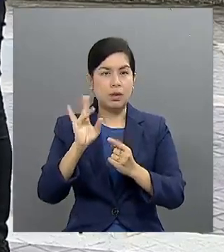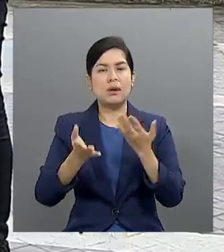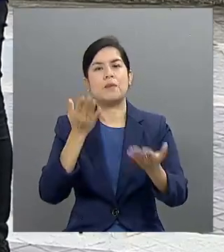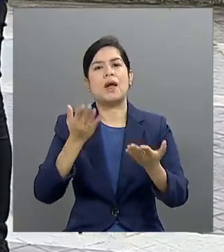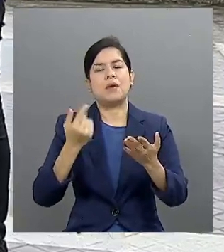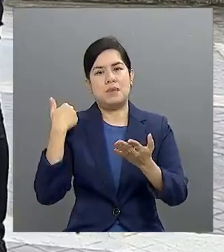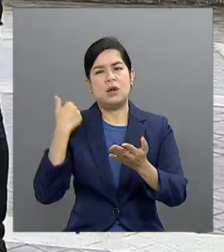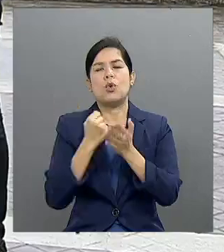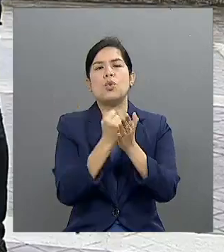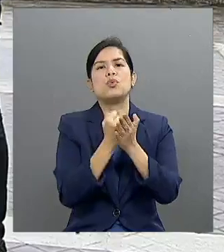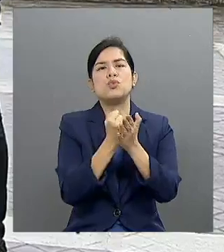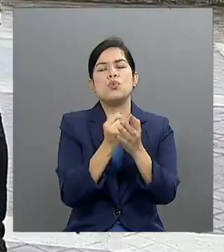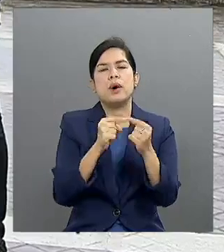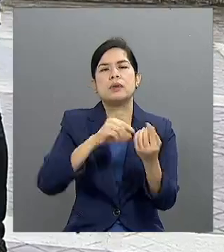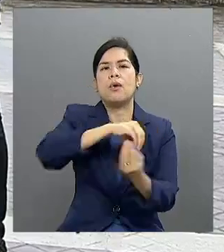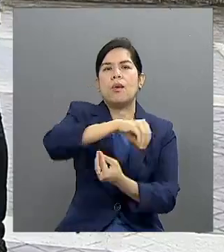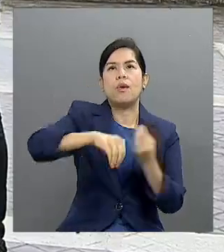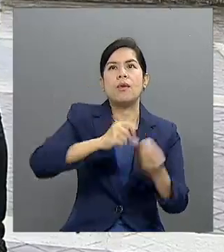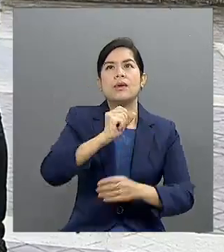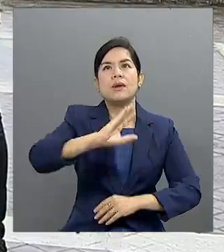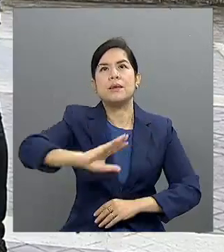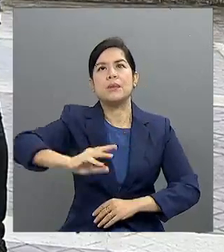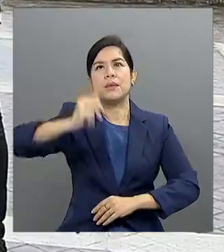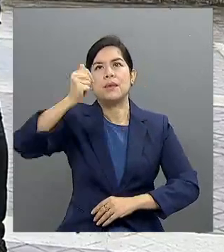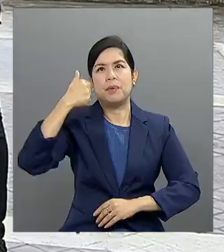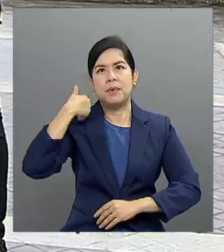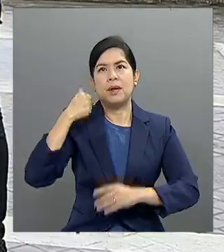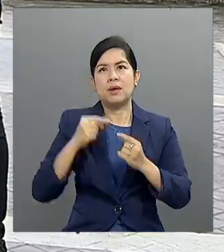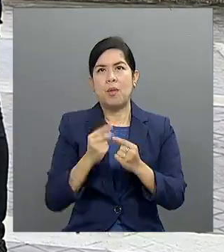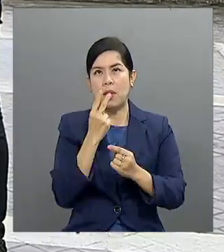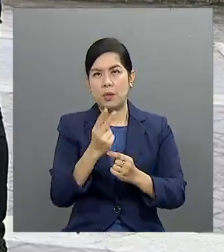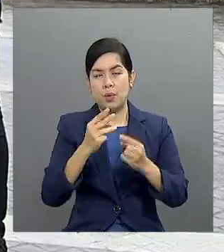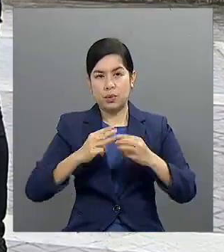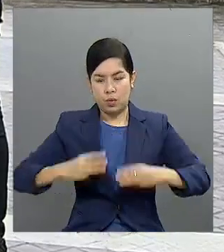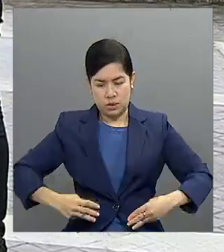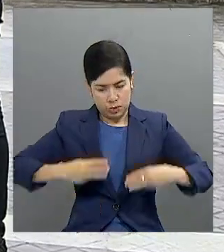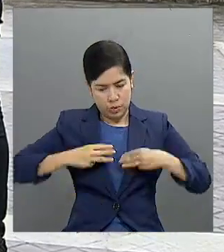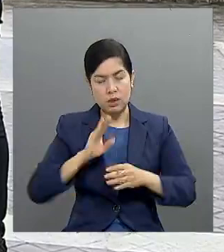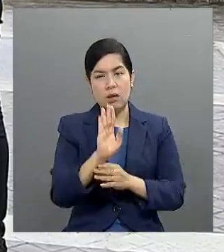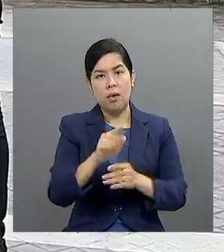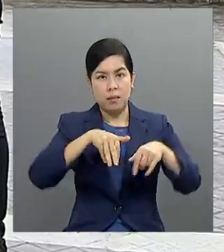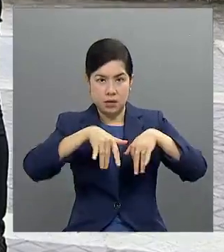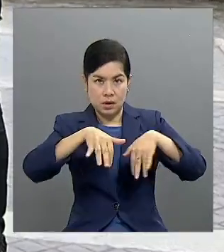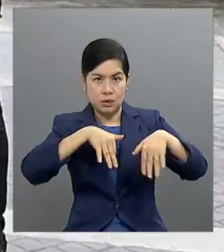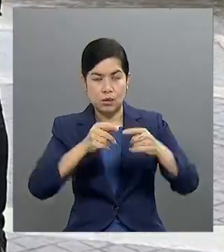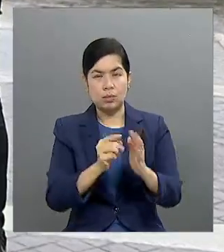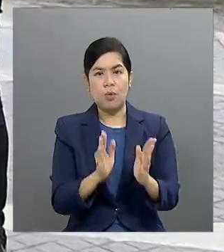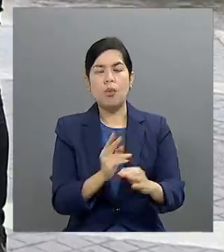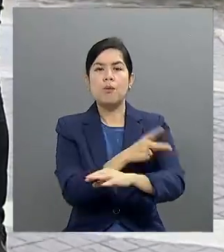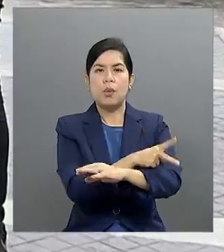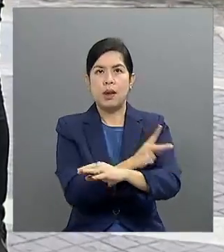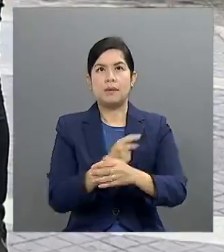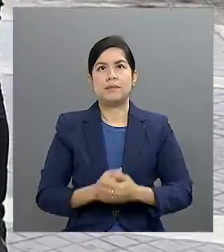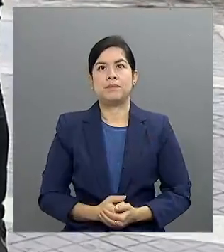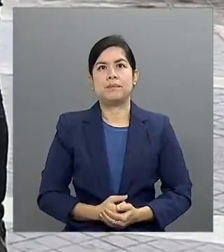นี่ยเขามีเศรษฐกิจที่ดีขึ้นเนาะมาเรียนรู้วิถีชีวิตนะคะวิถีชุมชนที่น่าสนใจค่ะ อย่าทำให้คนแตกตื่นนะฮะไม่งั้นเดี๋